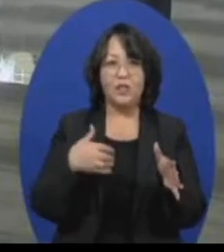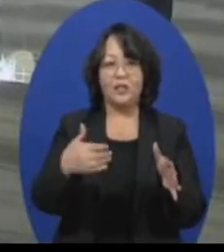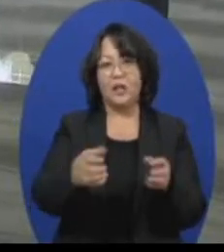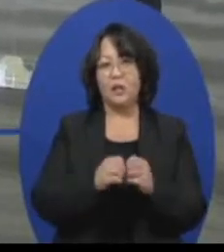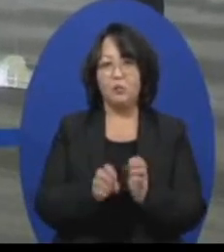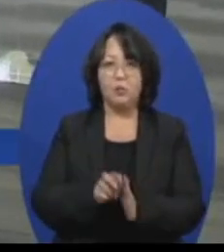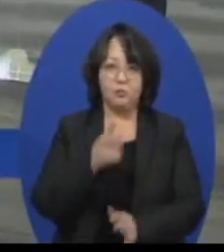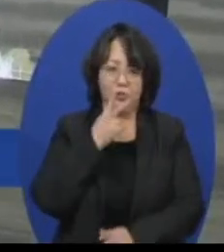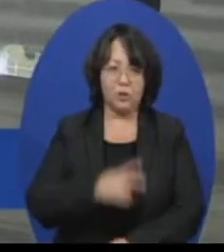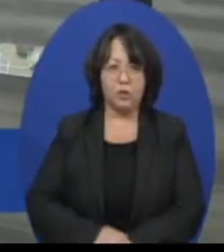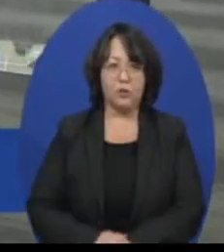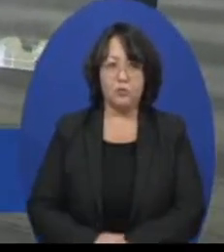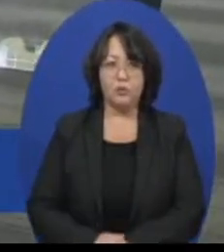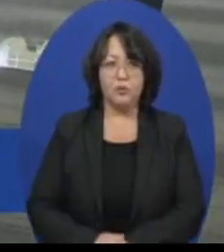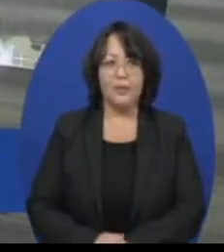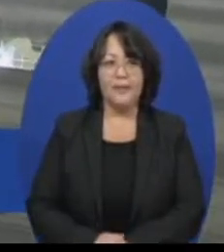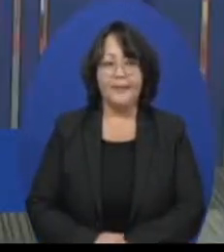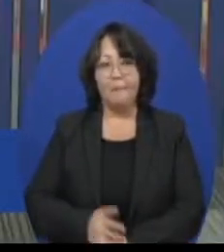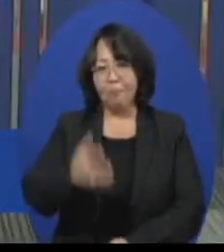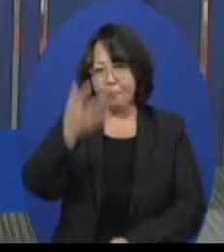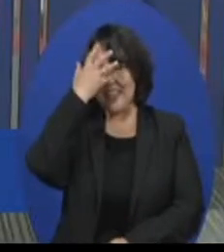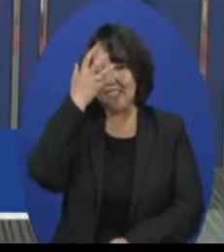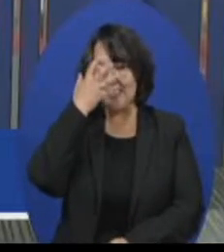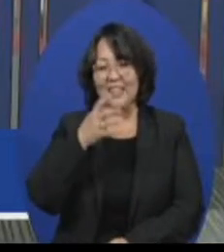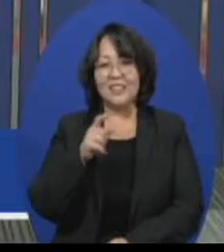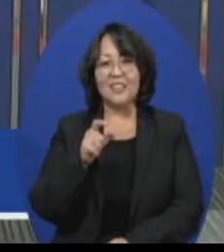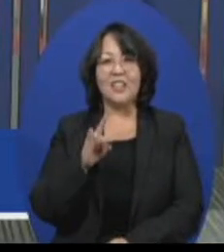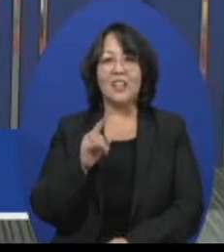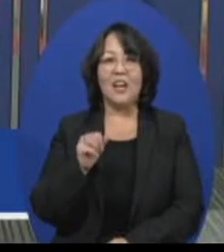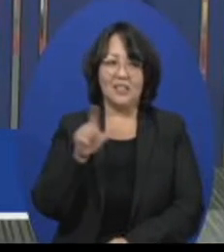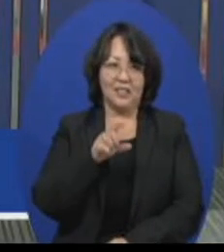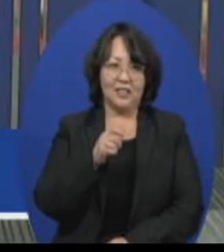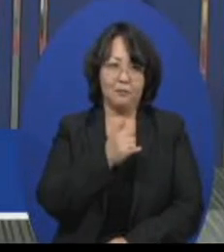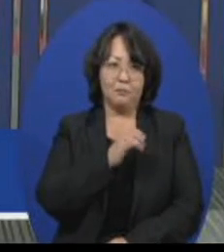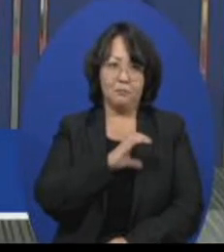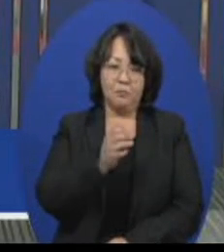Засгийн газрын хэрэглэх газрын удирдлагын мэдээлэлээр бол